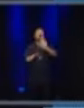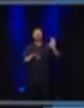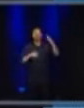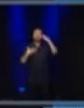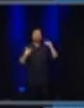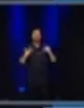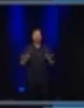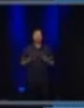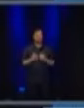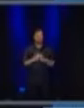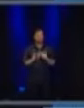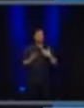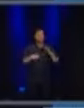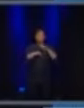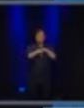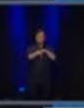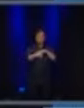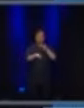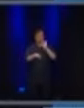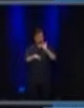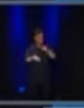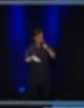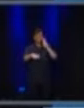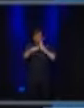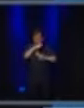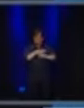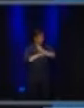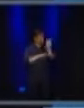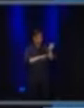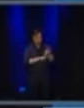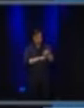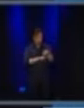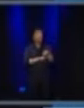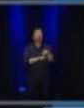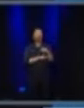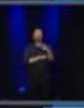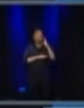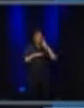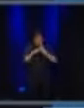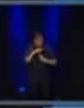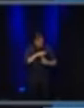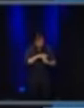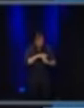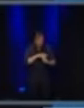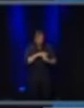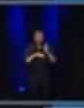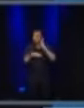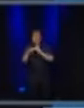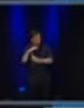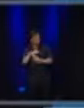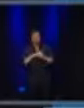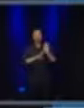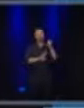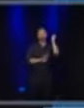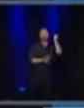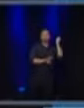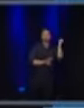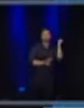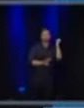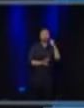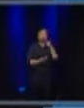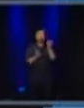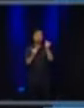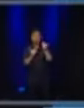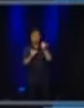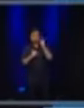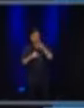voyagez pas, vous pouvez attendre. On va vous revenir dès que les décisions sont prises au point de vue international. Mais si vous avez besoin de le faire immédiatement,